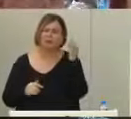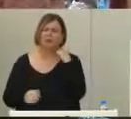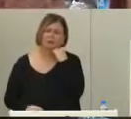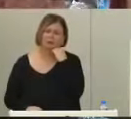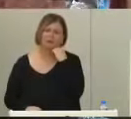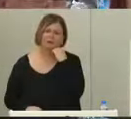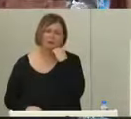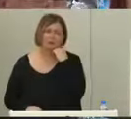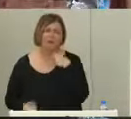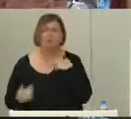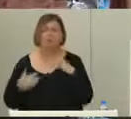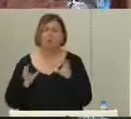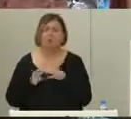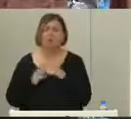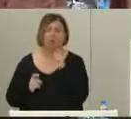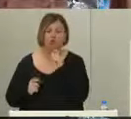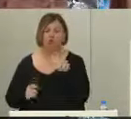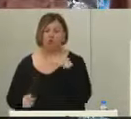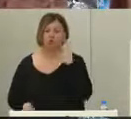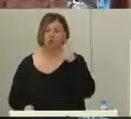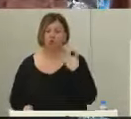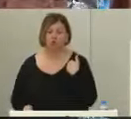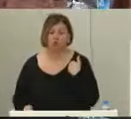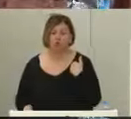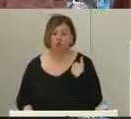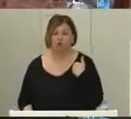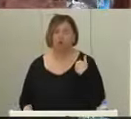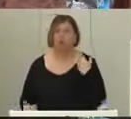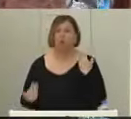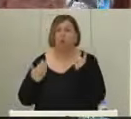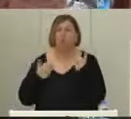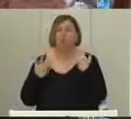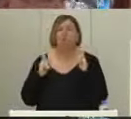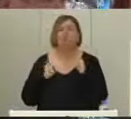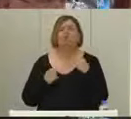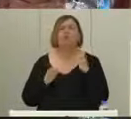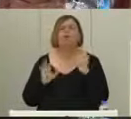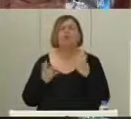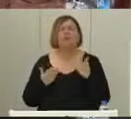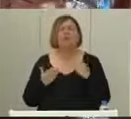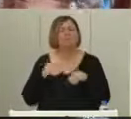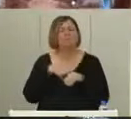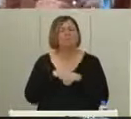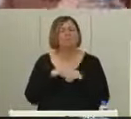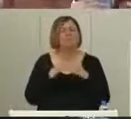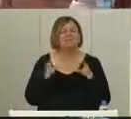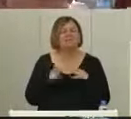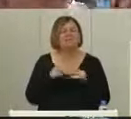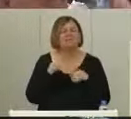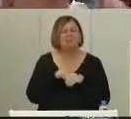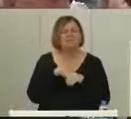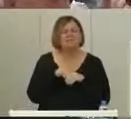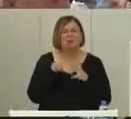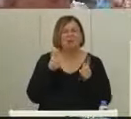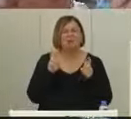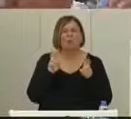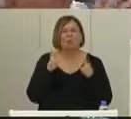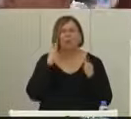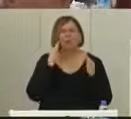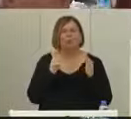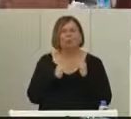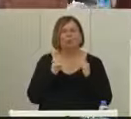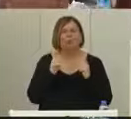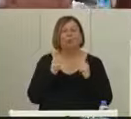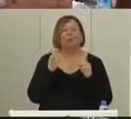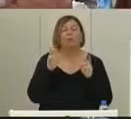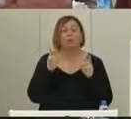kaldı. Ben grup sözcüsü olarak hukuki bulmadığım yahut meclis kapsamıyla ilgili, meclis konularıyla ilgili bulmadığım